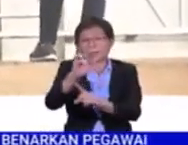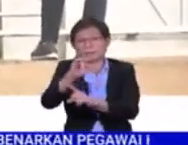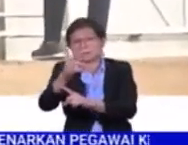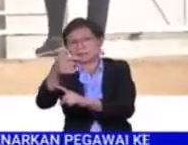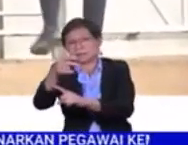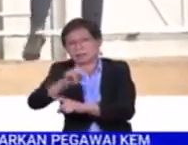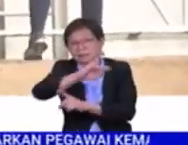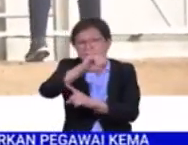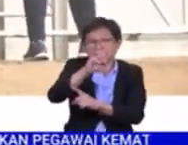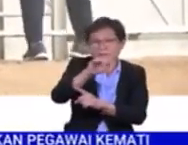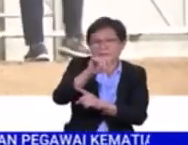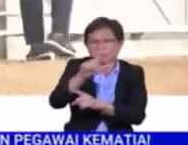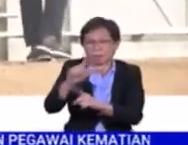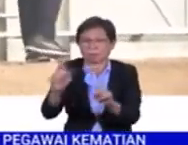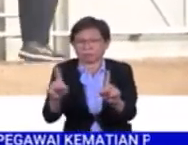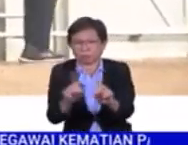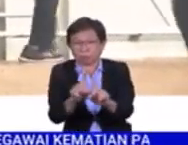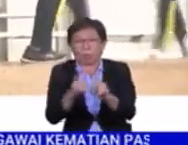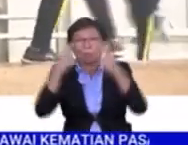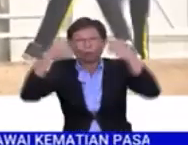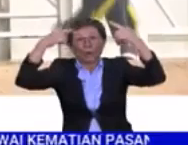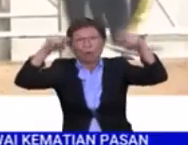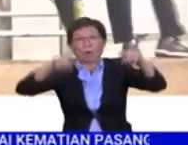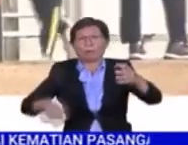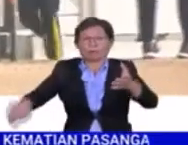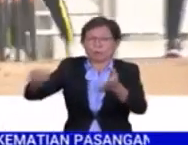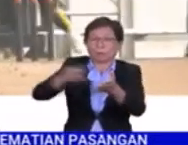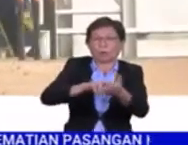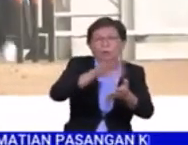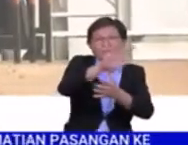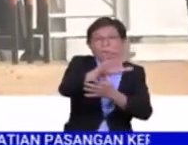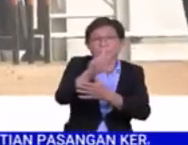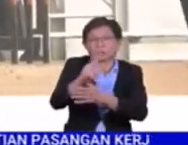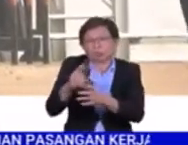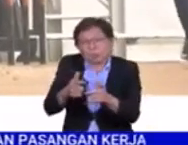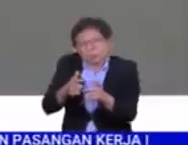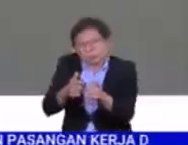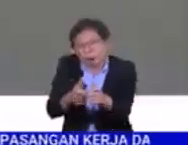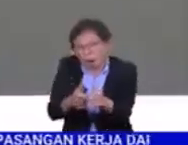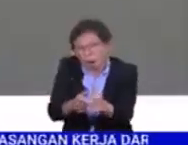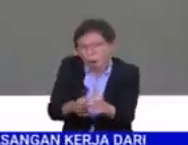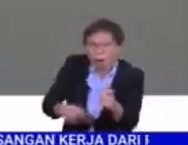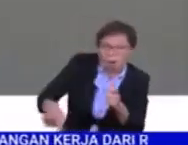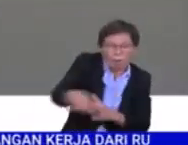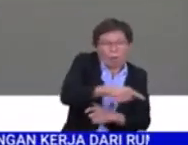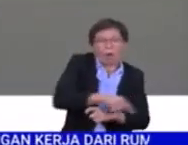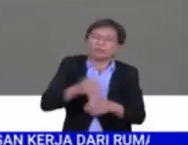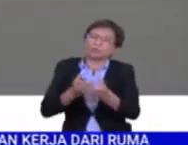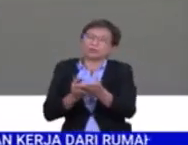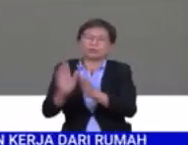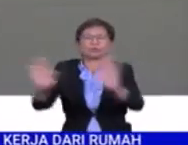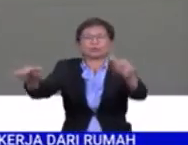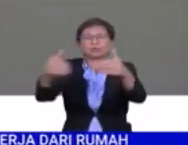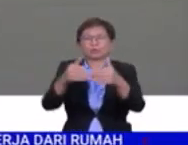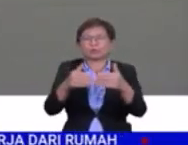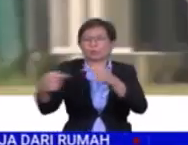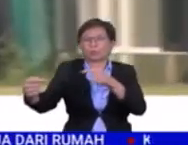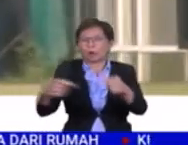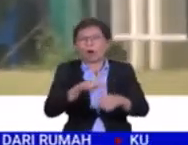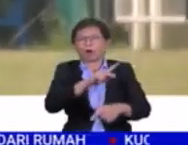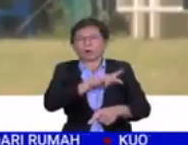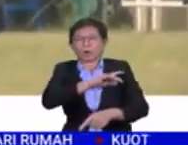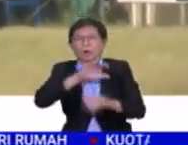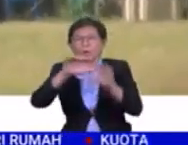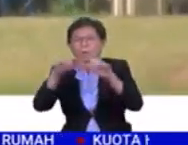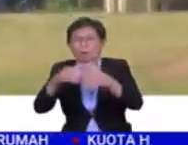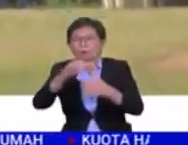aja hidayu Jafar cukup Cemerlang melakar 51 larian sekaligus menutup perlawanan bagi ketua pasukan uang